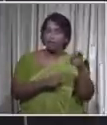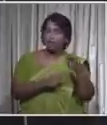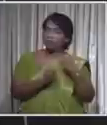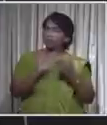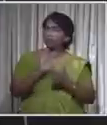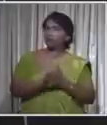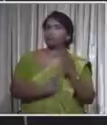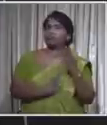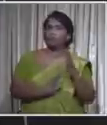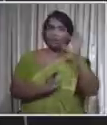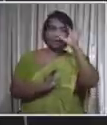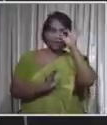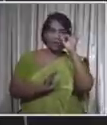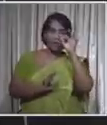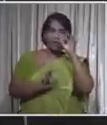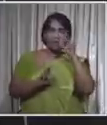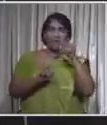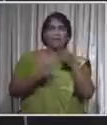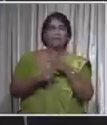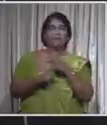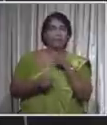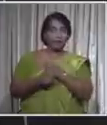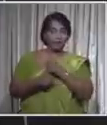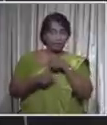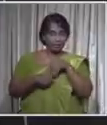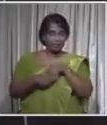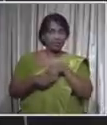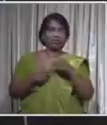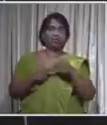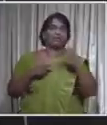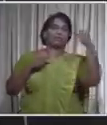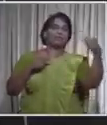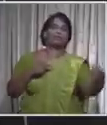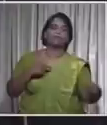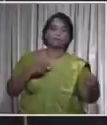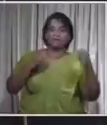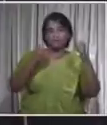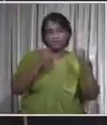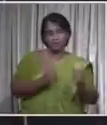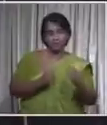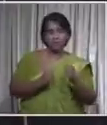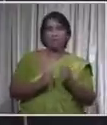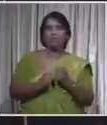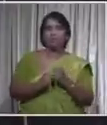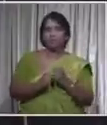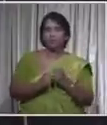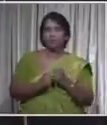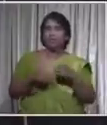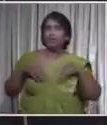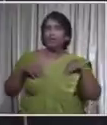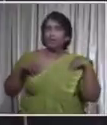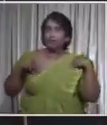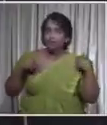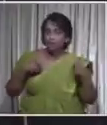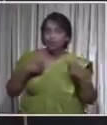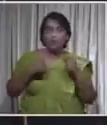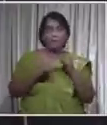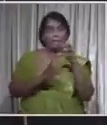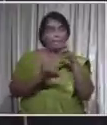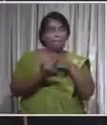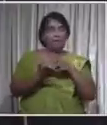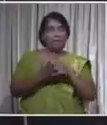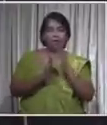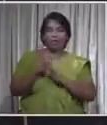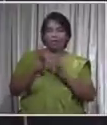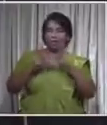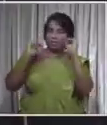තමයි මේ බණ්ඩාරනායක මහත්තයා ගිහිලා එහා පැත්තේ විපක්ෂේ වාඩි වුණේ සෞඛ්‍ය පළාත් පාලන ඇමතිකම් දෙකම